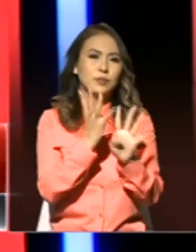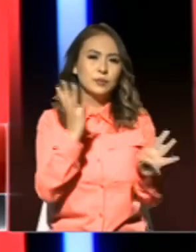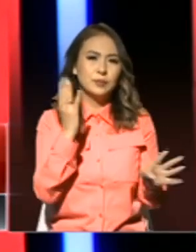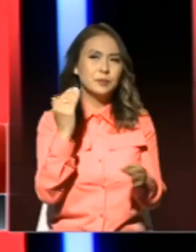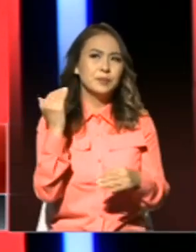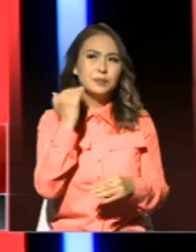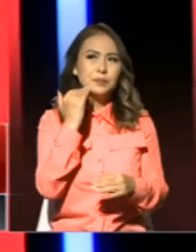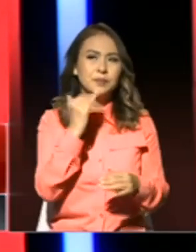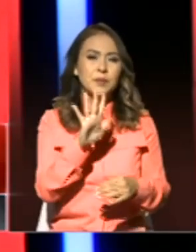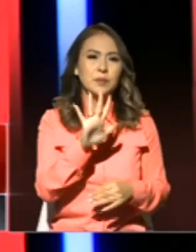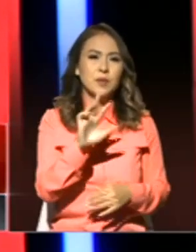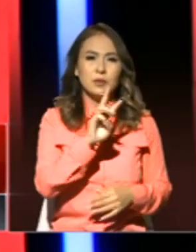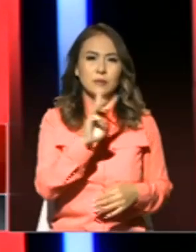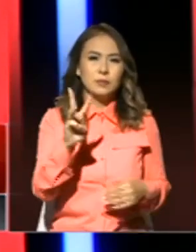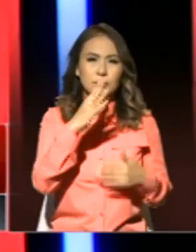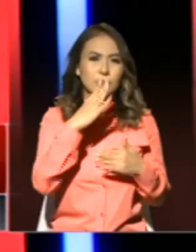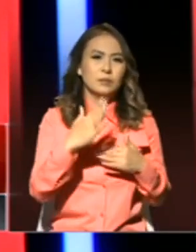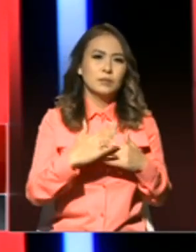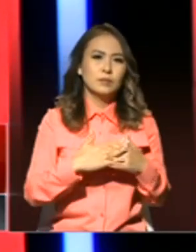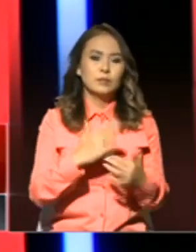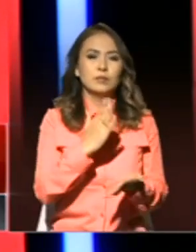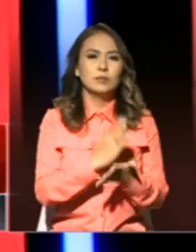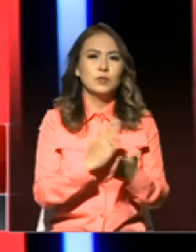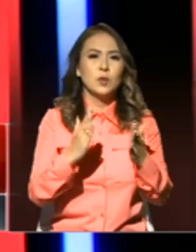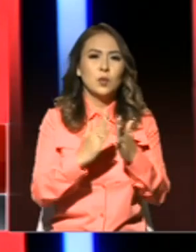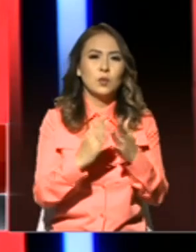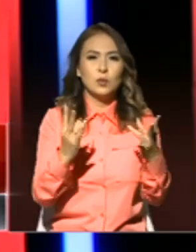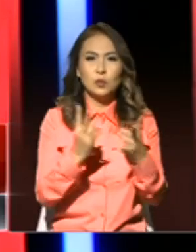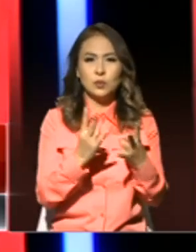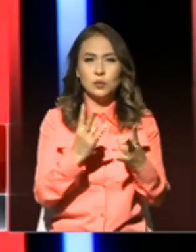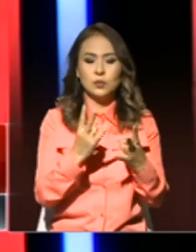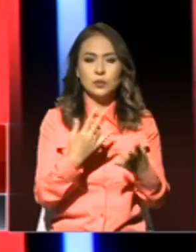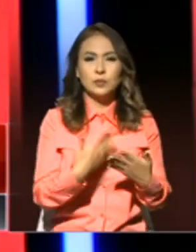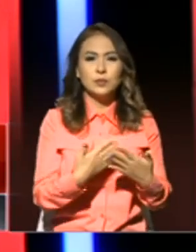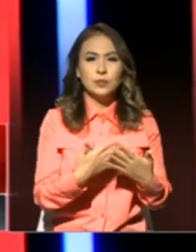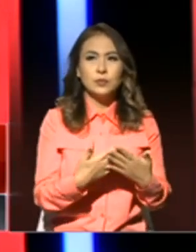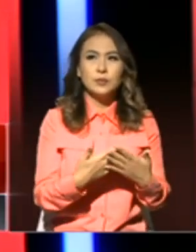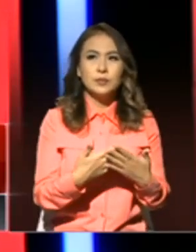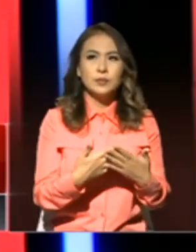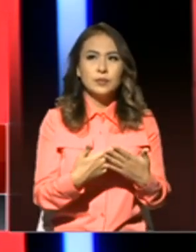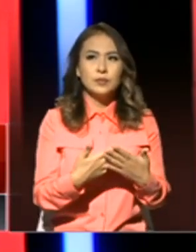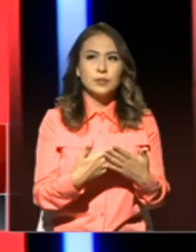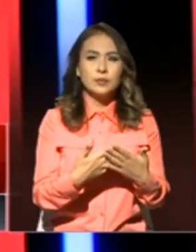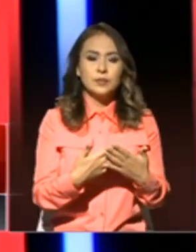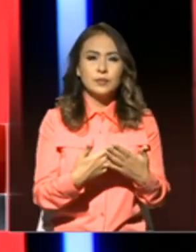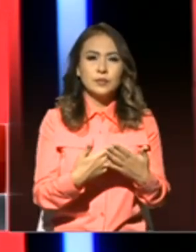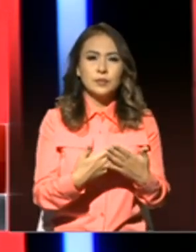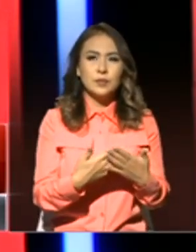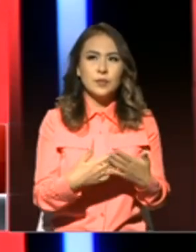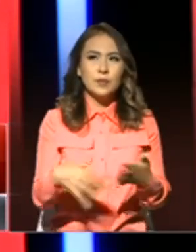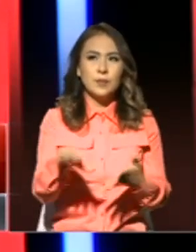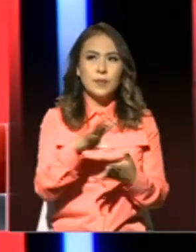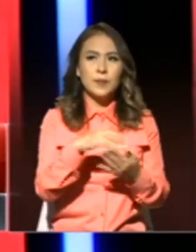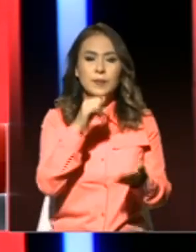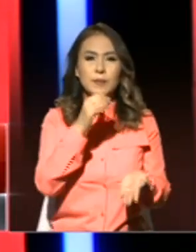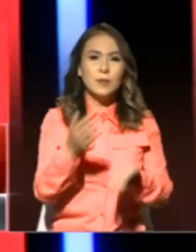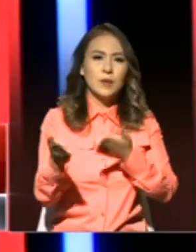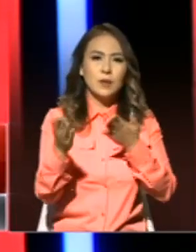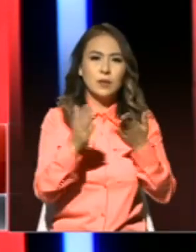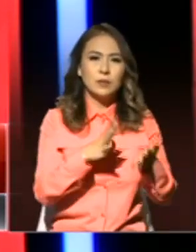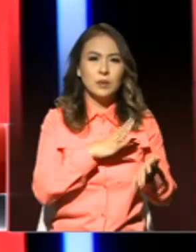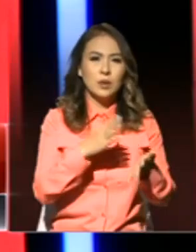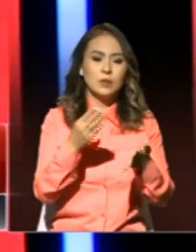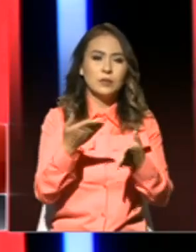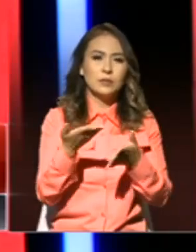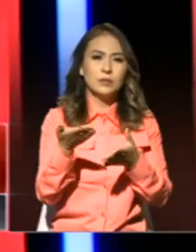былайша айтқан кезде 5 миллионға жуық адам баспанаға мұқтаж десек. Иә? Енді қымбат спикерлер, өздеріңіз таныстырып өтсем, алдымен Отбасы